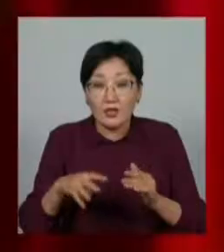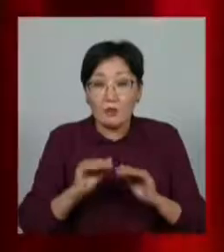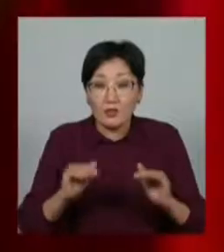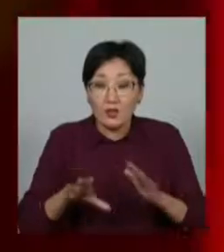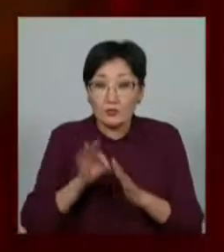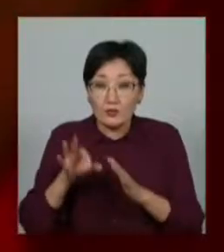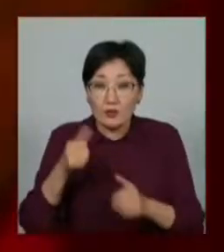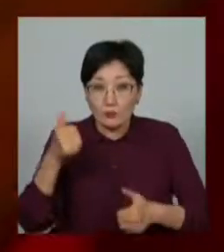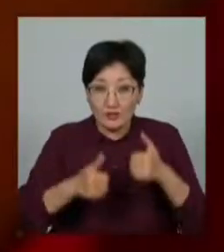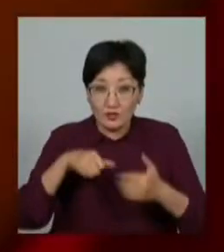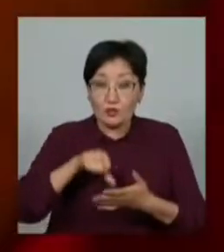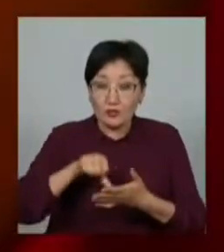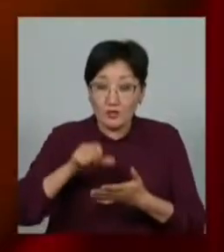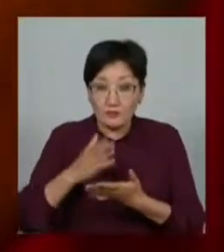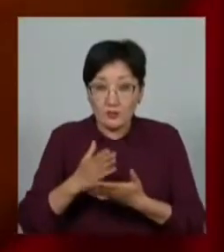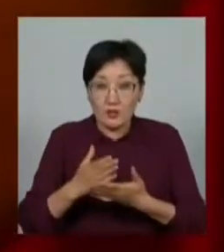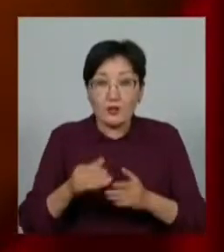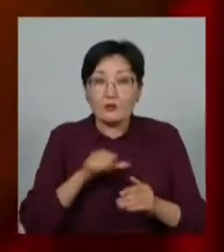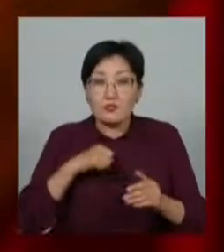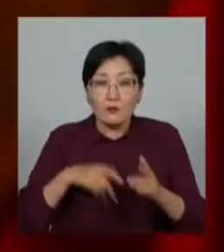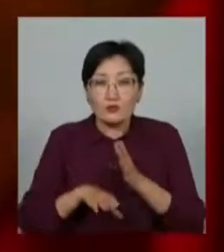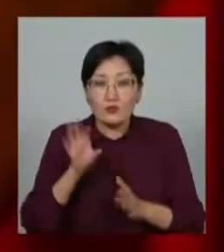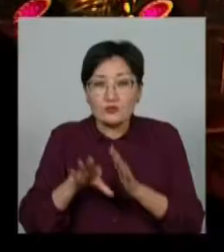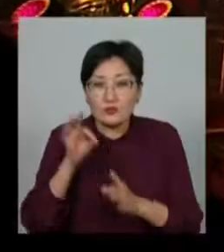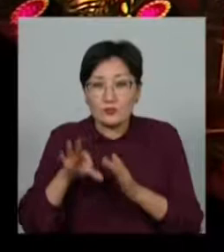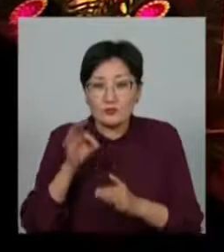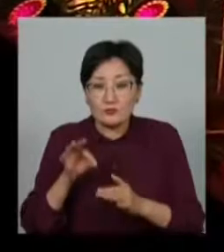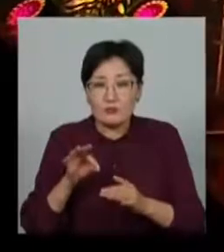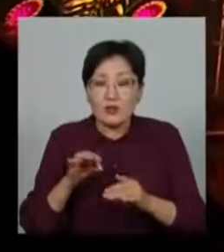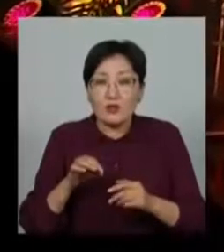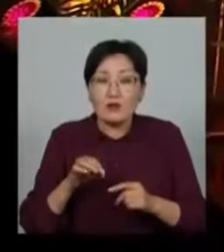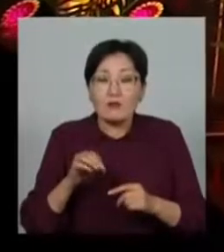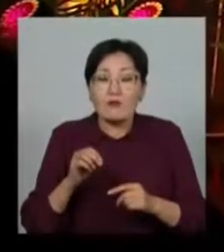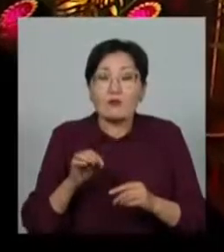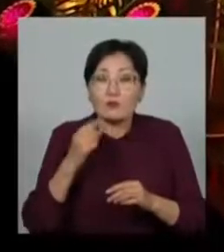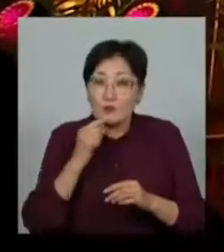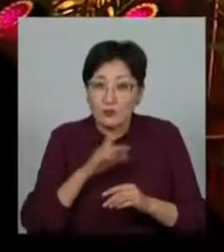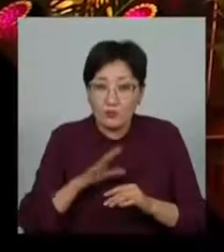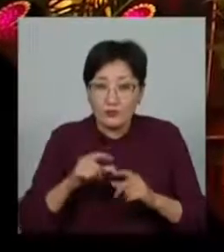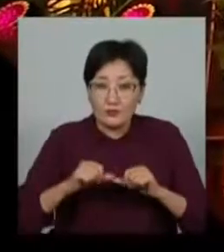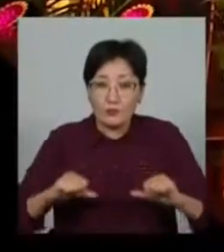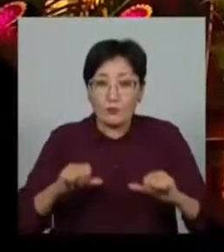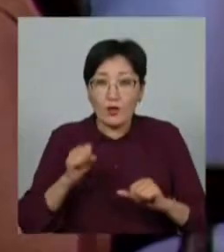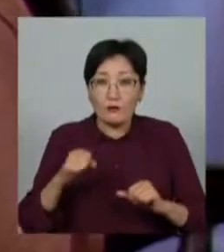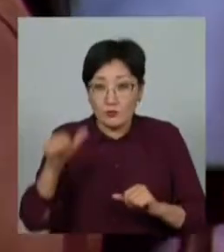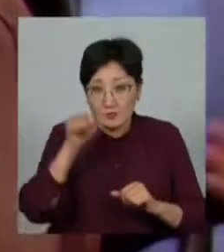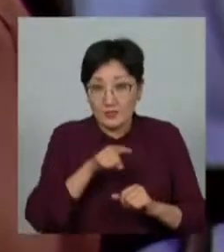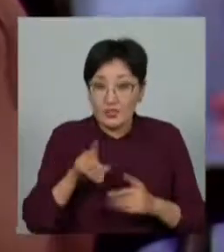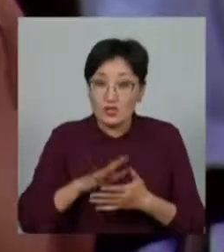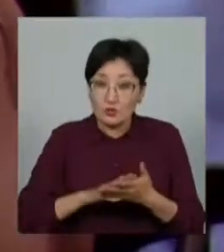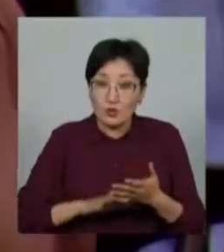іріктеліп, байқауға қатысып жатыр. Кілмықтының таңдауынан сүрінбей өту оңай болған жоқ дейді ұйымдастырушылар. Байқау тамыз айына дейін